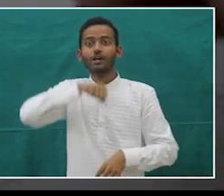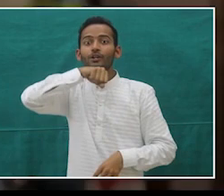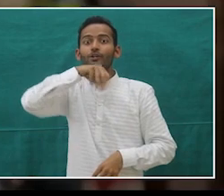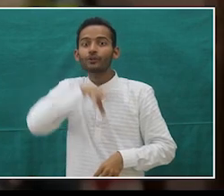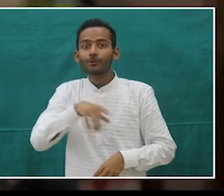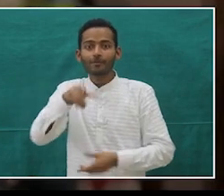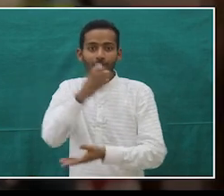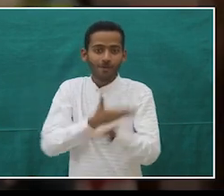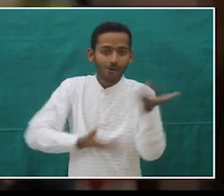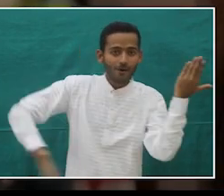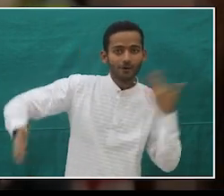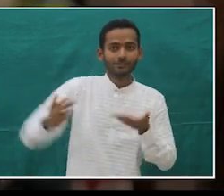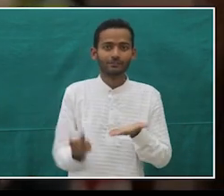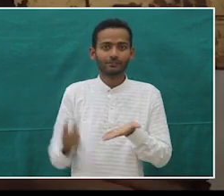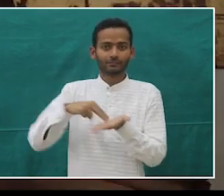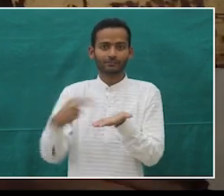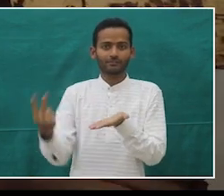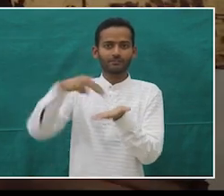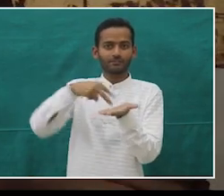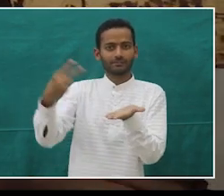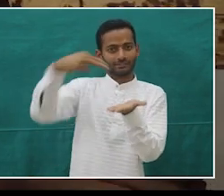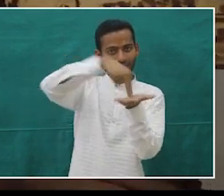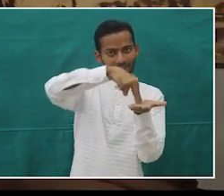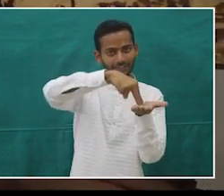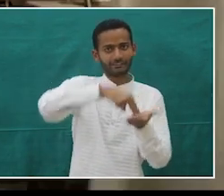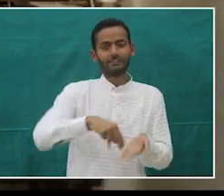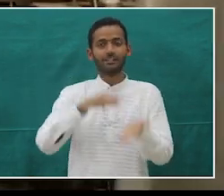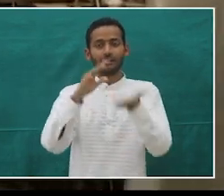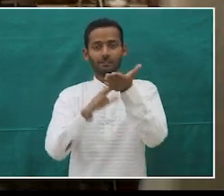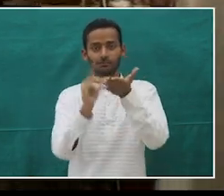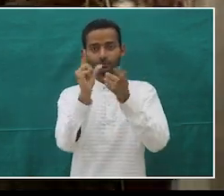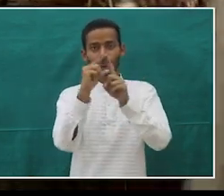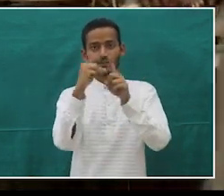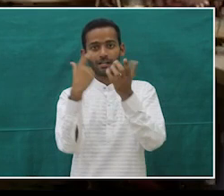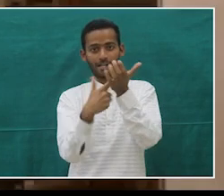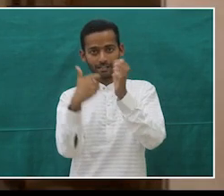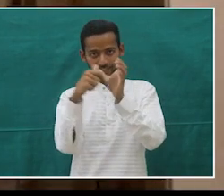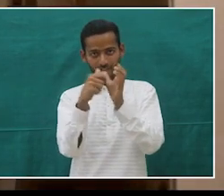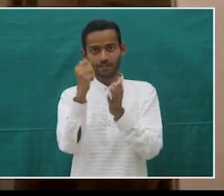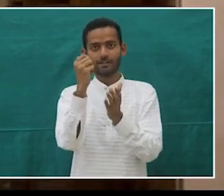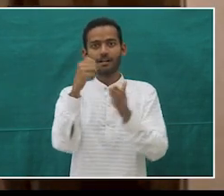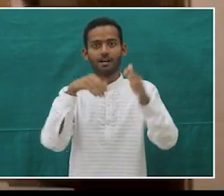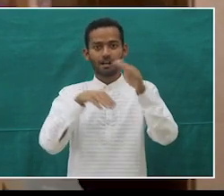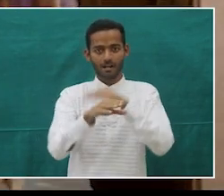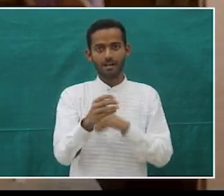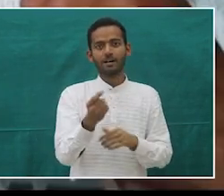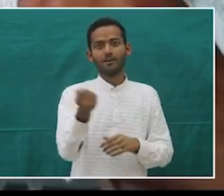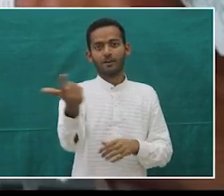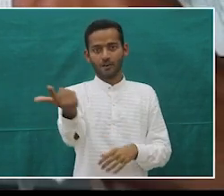वर्ग के युवा भी स्वरोजगार अपना कर स्वागत लंबी बन सके मुद्रा योजना के अंतर्गत